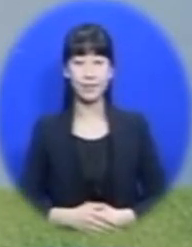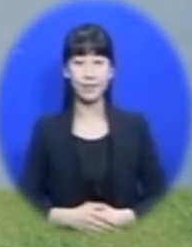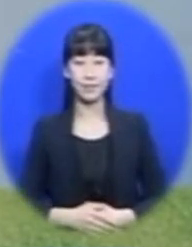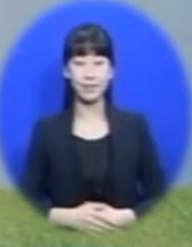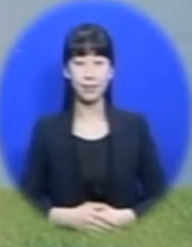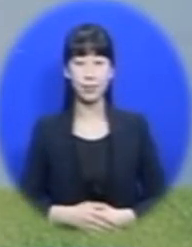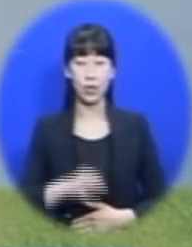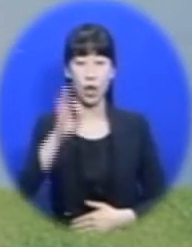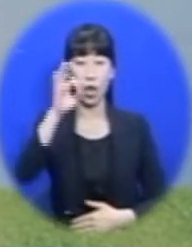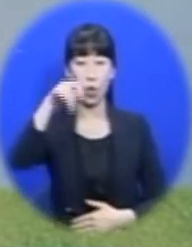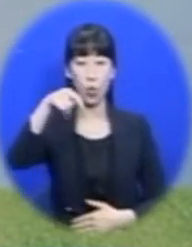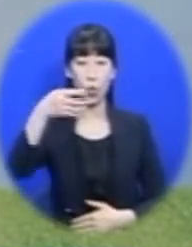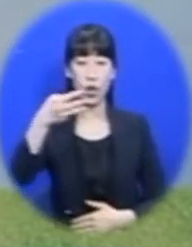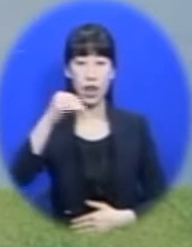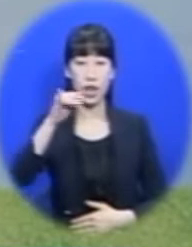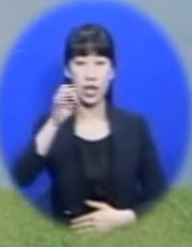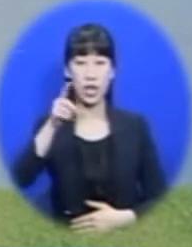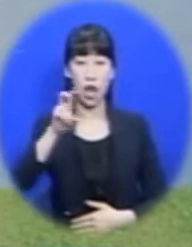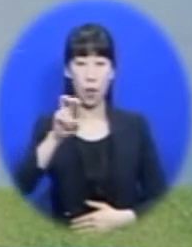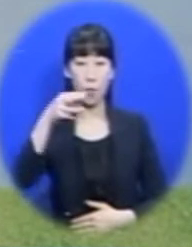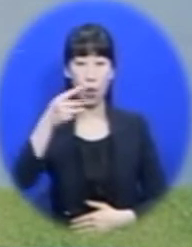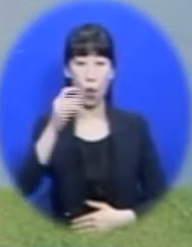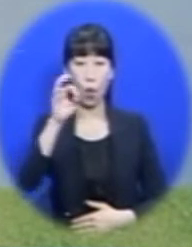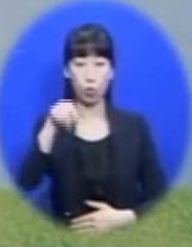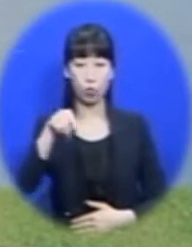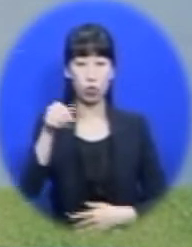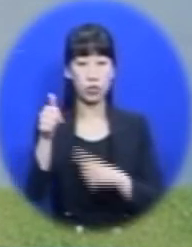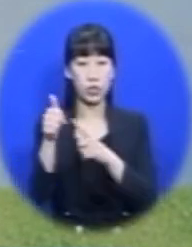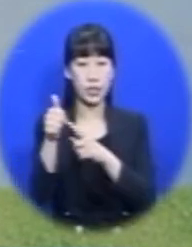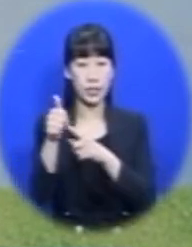윌리엄 로우라고 하는 영성신학자가